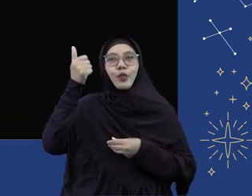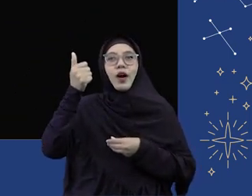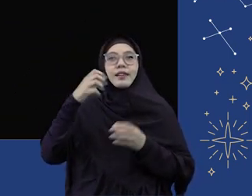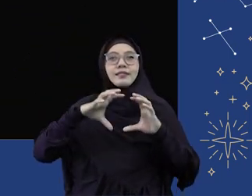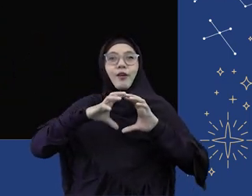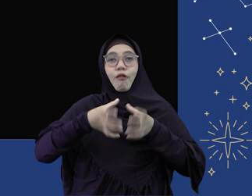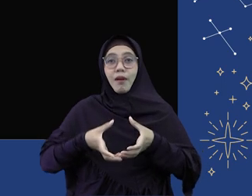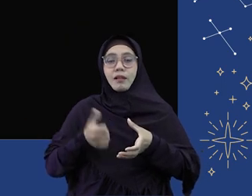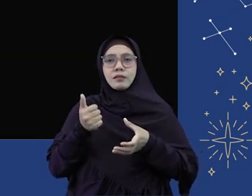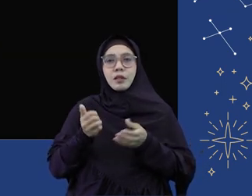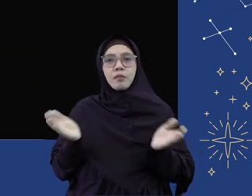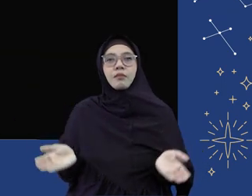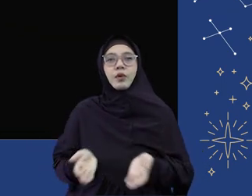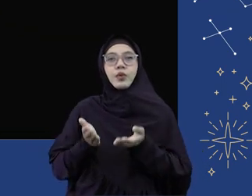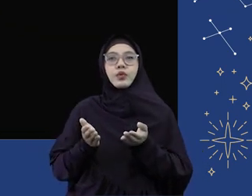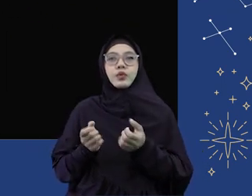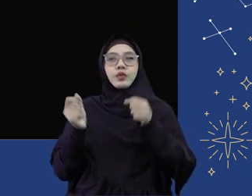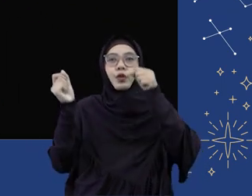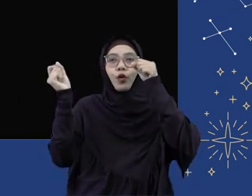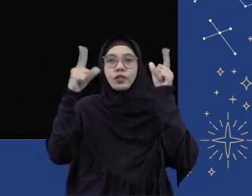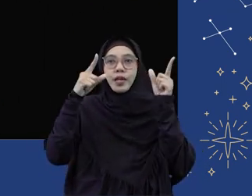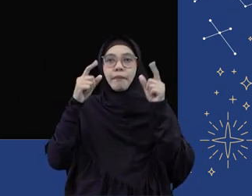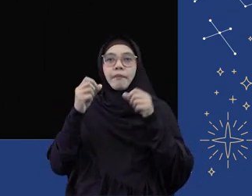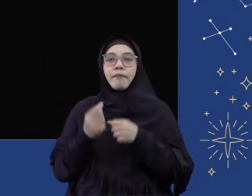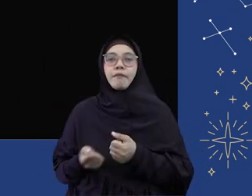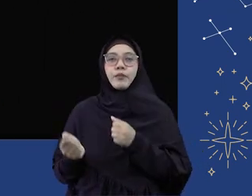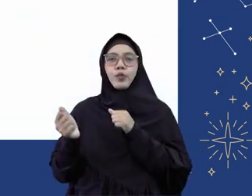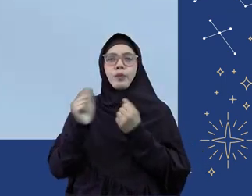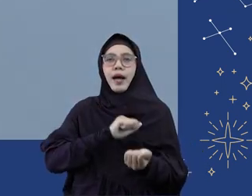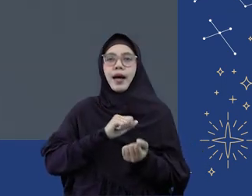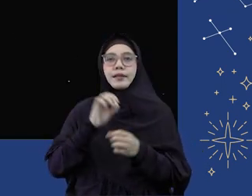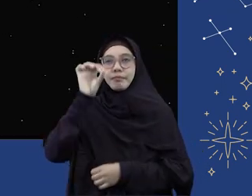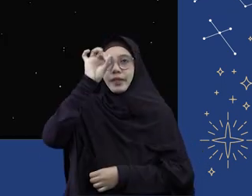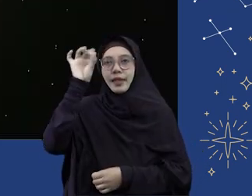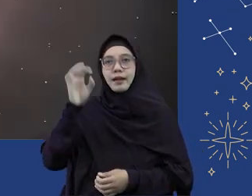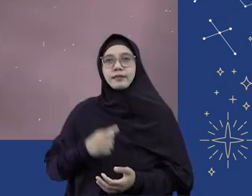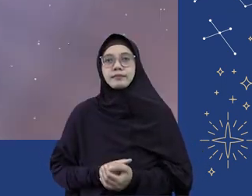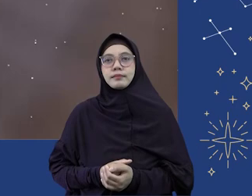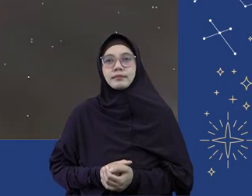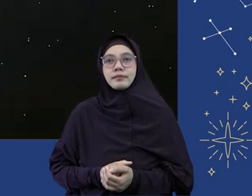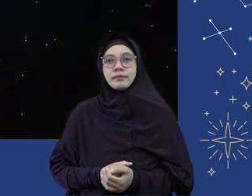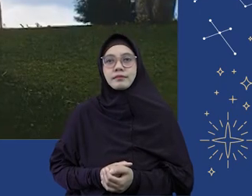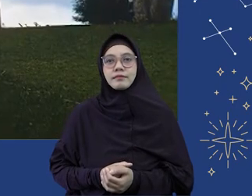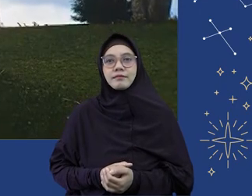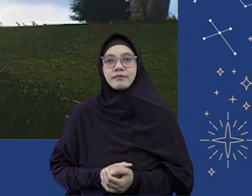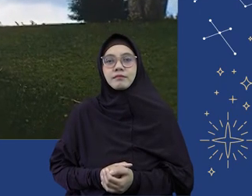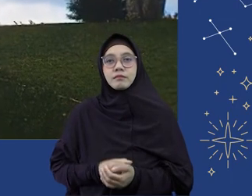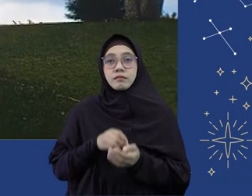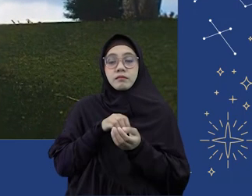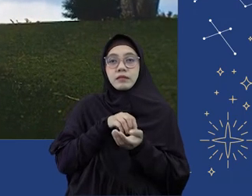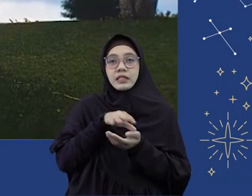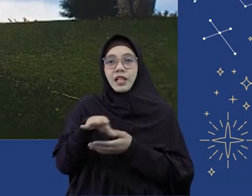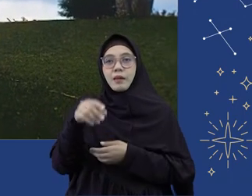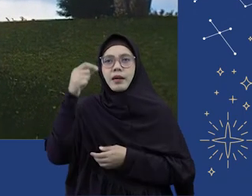digunakan untuk membangun teori evolusi bintang salah satu terobosan terbesar di ilmu astrofisika abad ke-20 percabangan